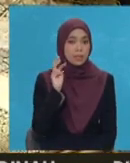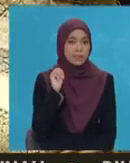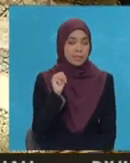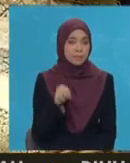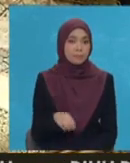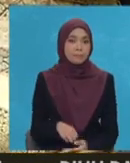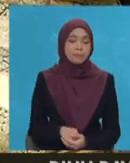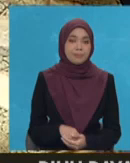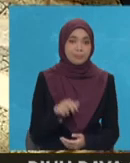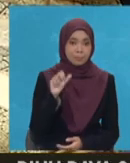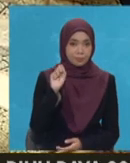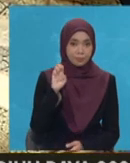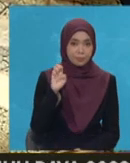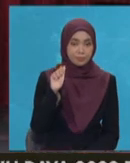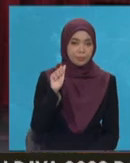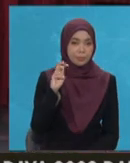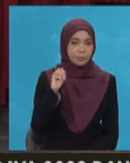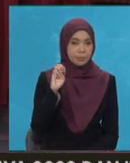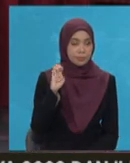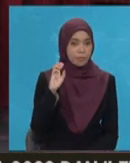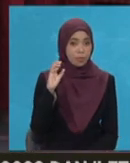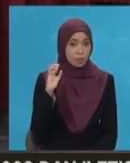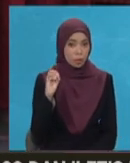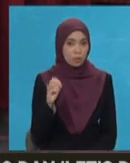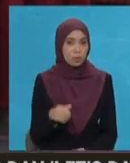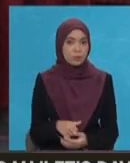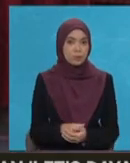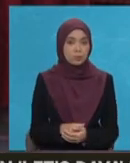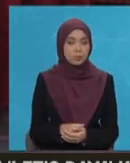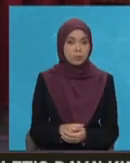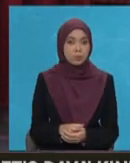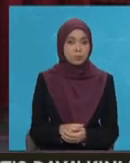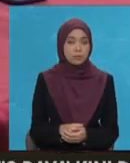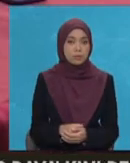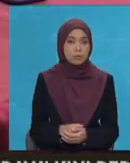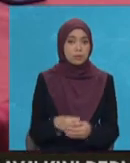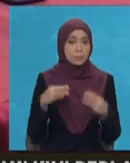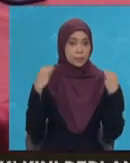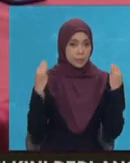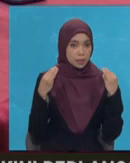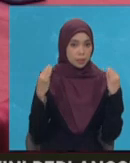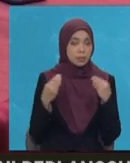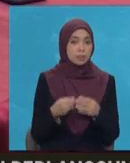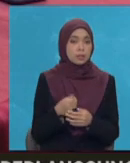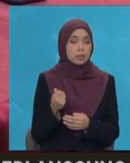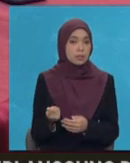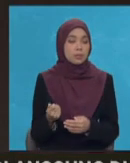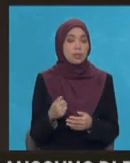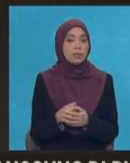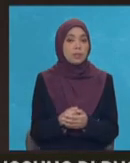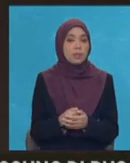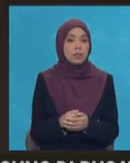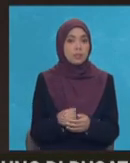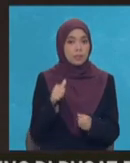pusat yang telah kembali ke Rahmatullah majelis merupakan salah satu aktivitas tahunan yang dibawa